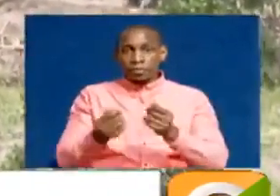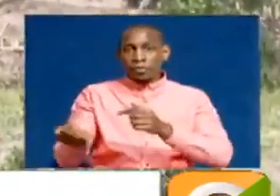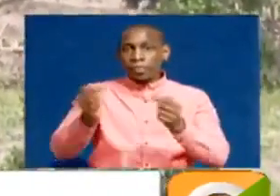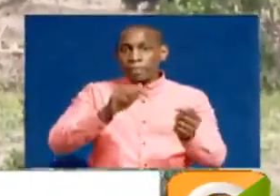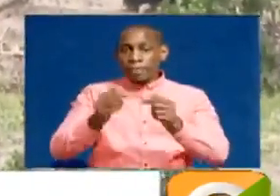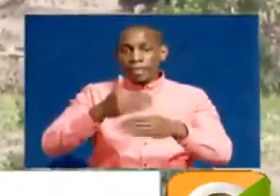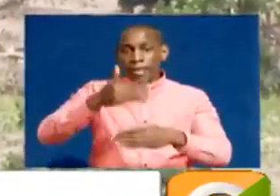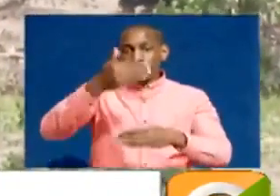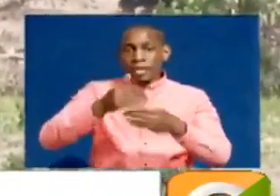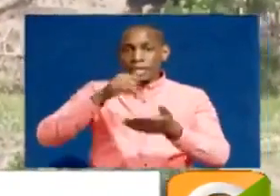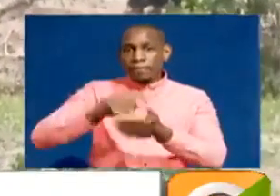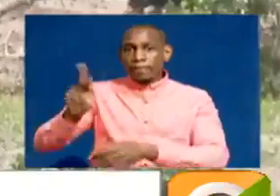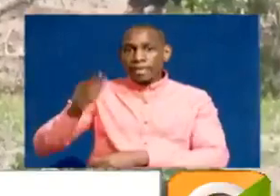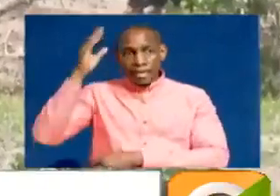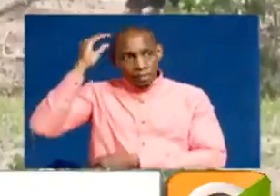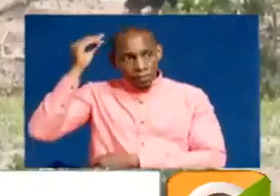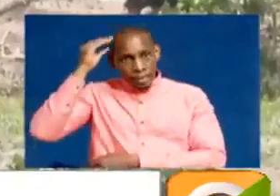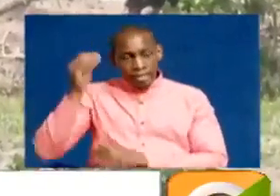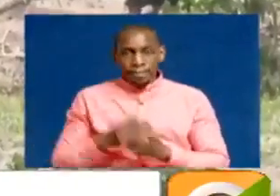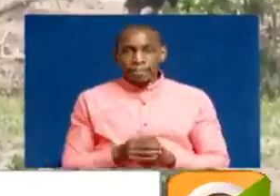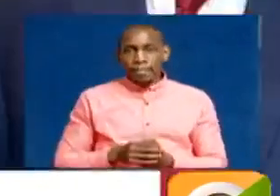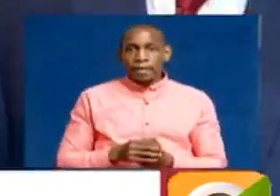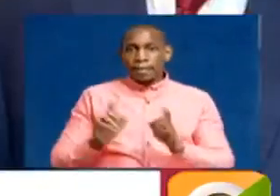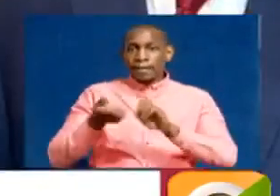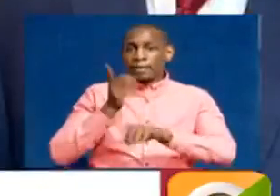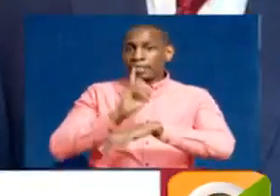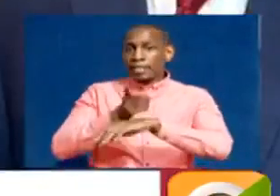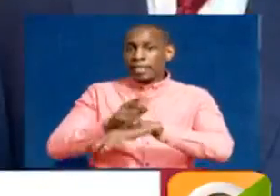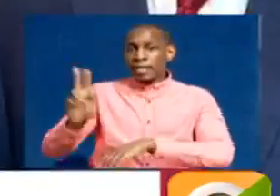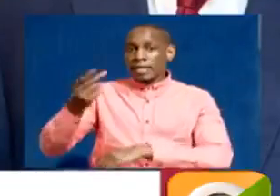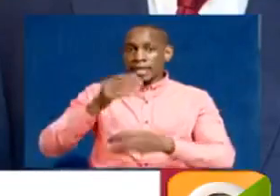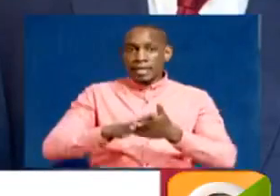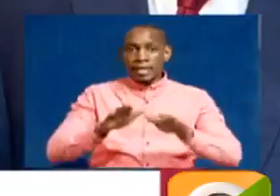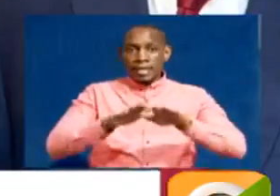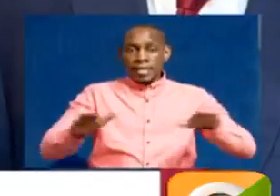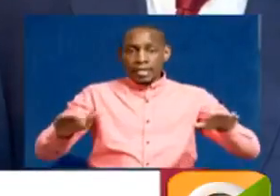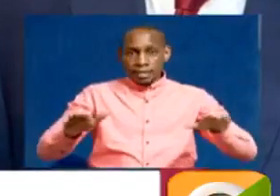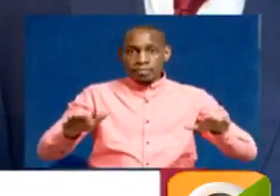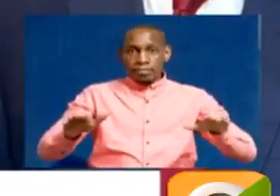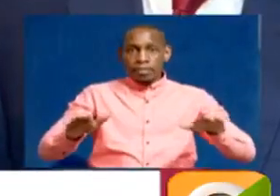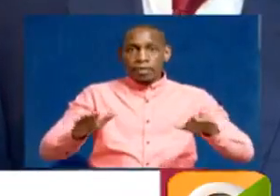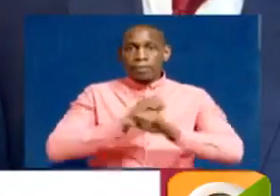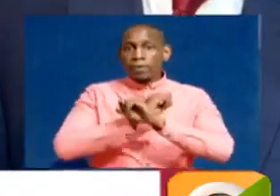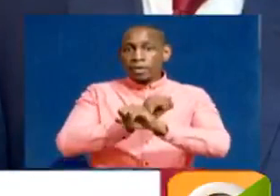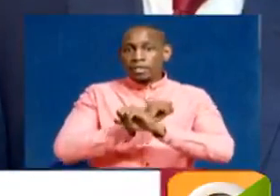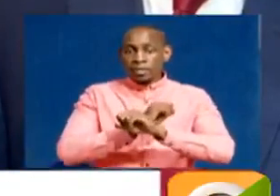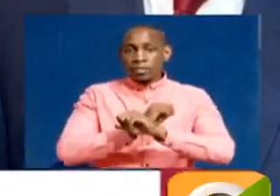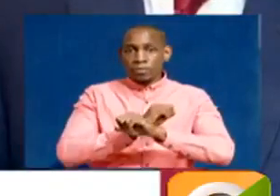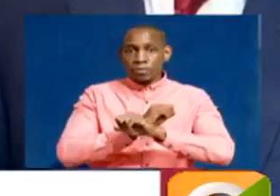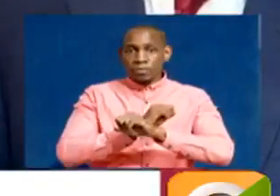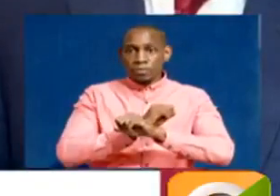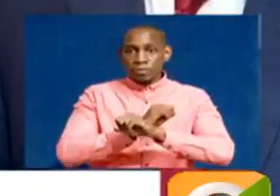mzozo wa mipaka kati ya Kenya na Somalia. The first threat to Kenya's territorial integrity was